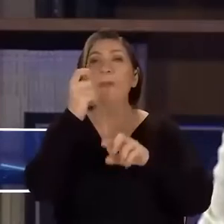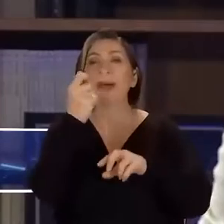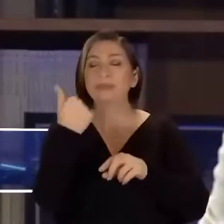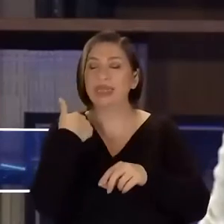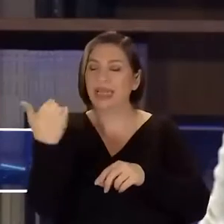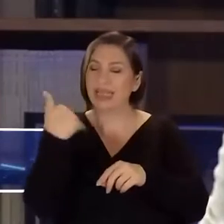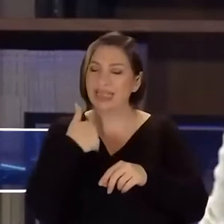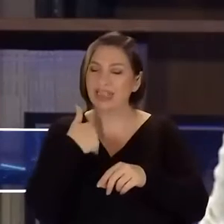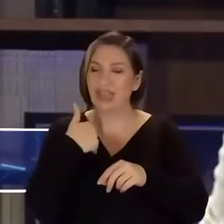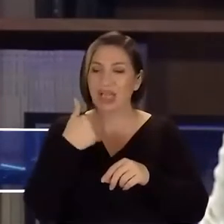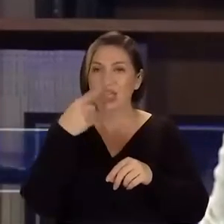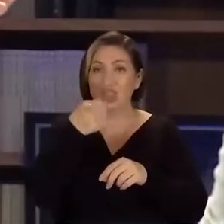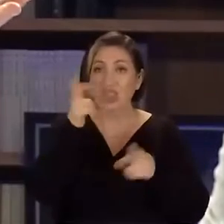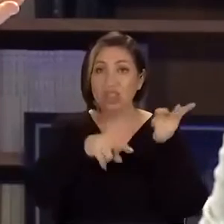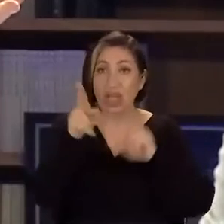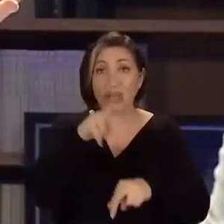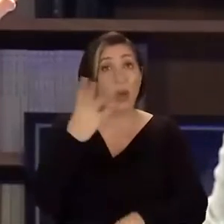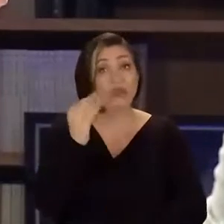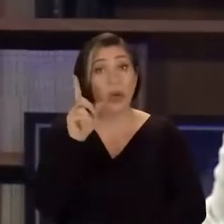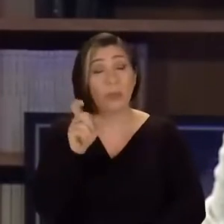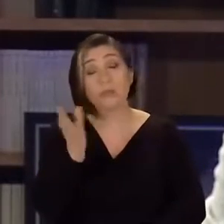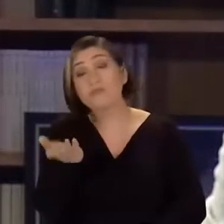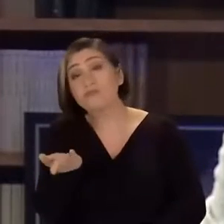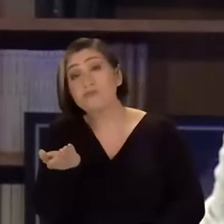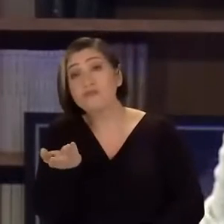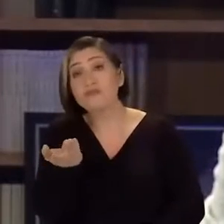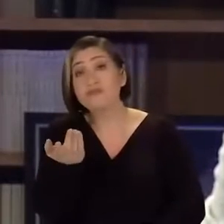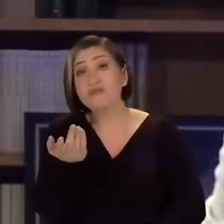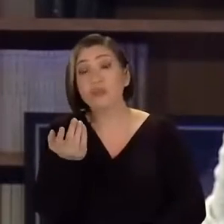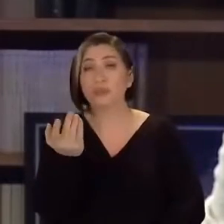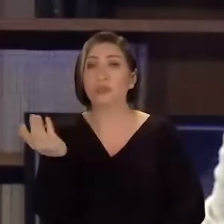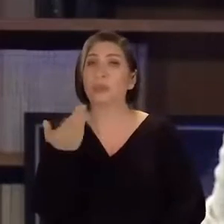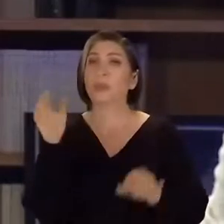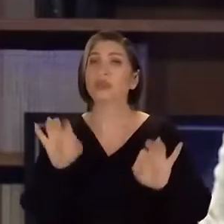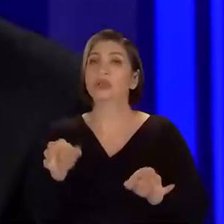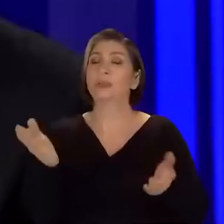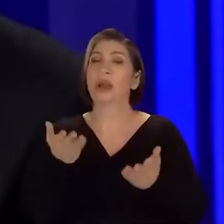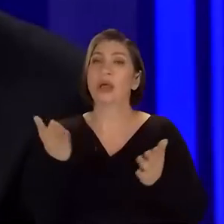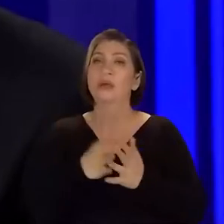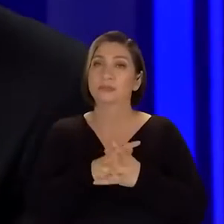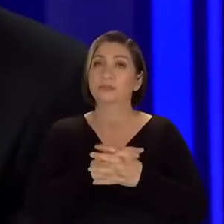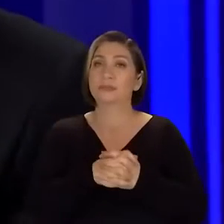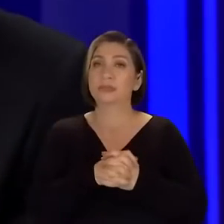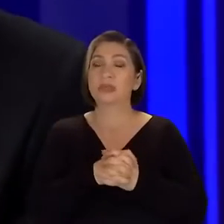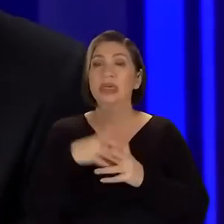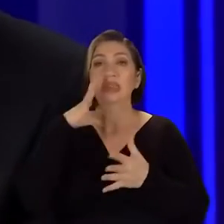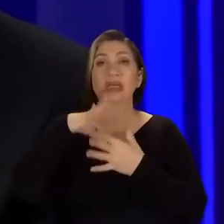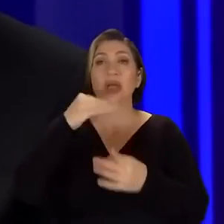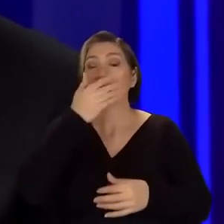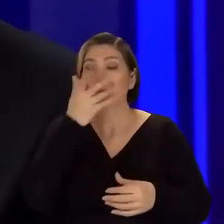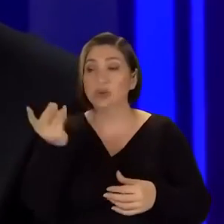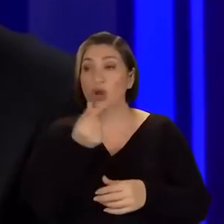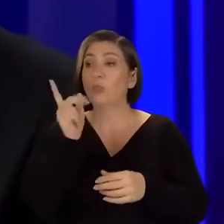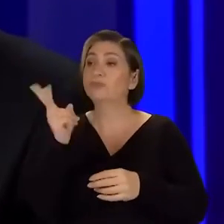Acaba kripto para için cinayet işlenecek mi mesela? İşlendir. Çoktan işleniyor bile zaten. Öyle mi? Tabii yani insanları kaçırıyorlar,